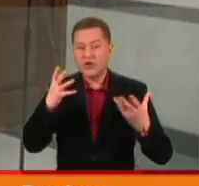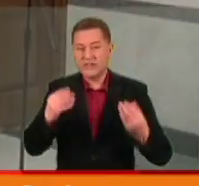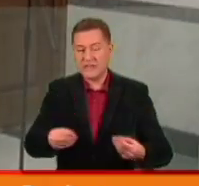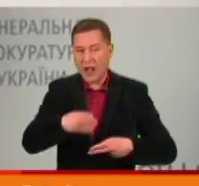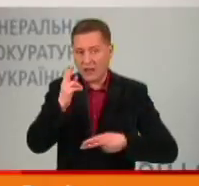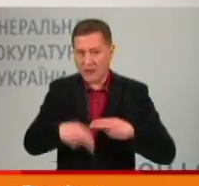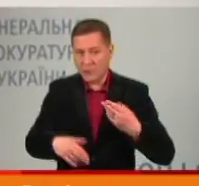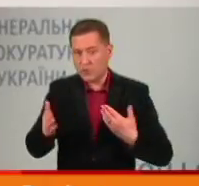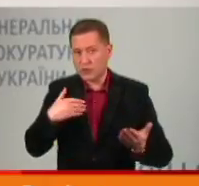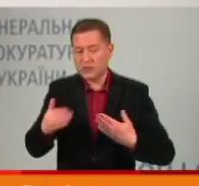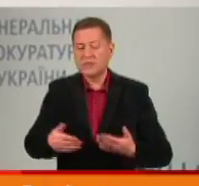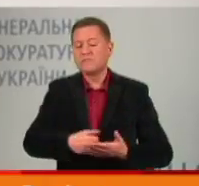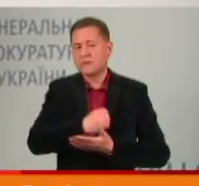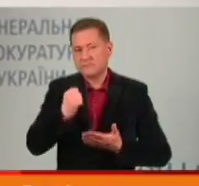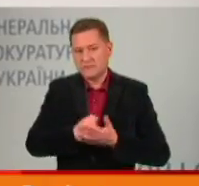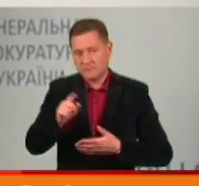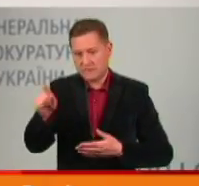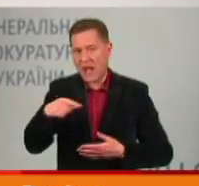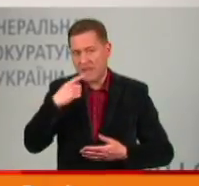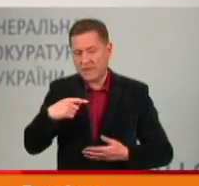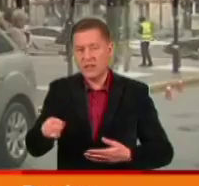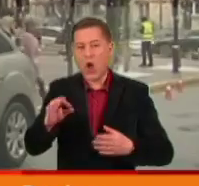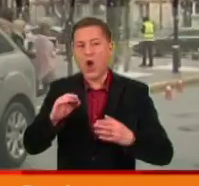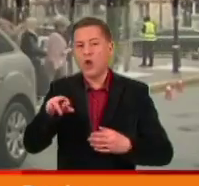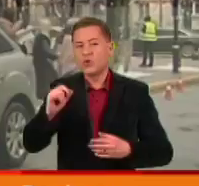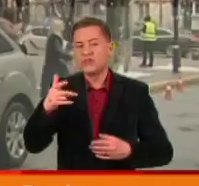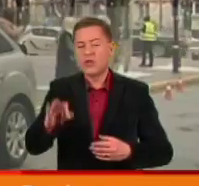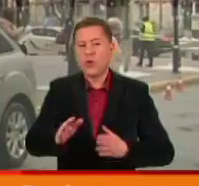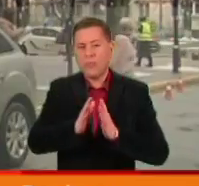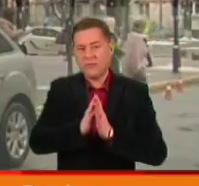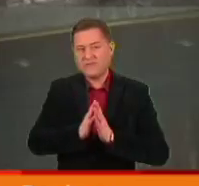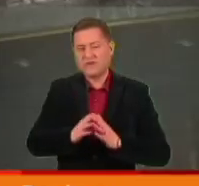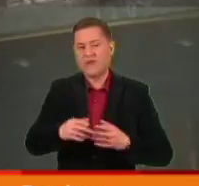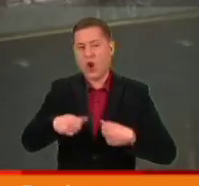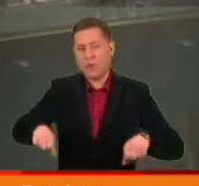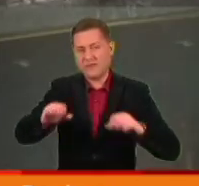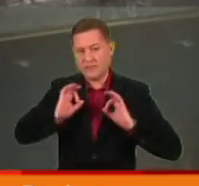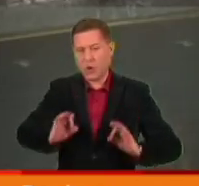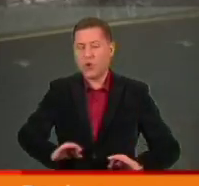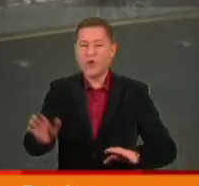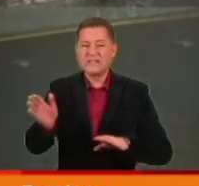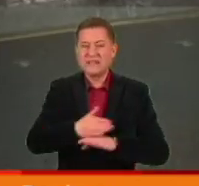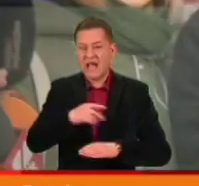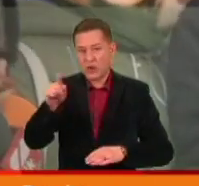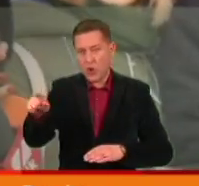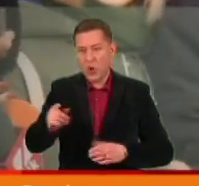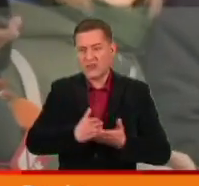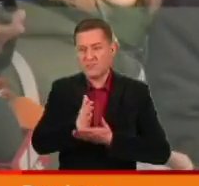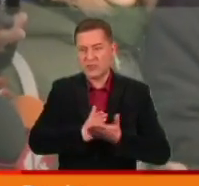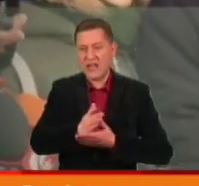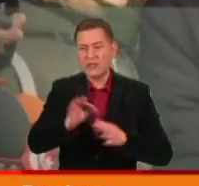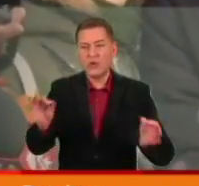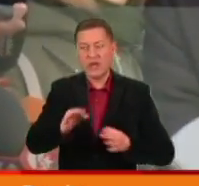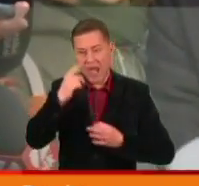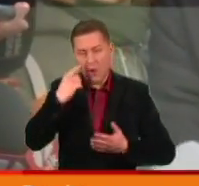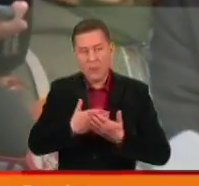у стосунках ставить Луценко, попросивши кваліфікаційно-дисциплінарну комісію прокурорів зняти Холодницького з посади. Ніякої підозри